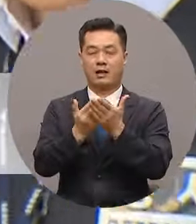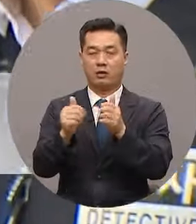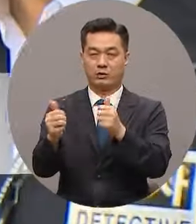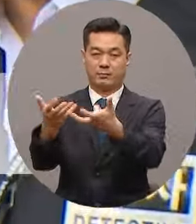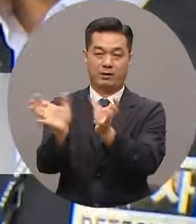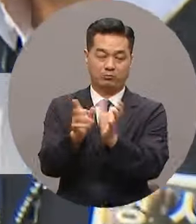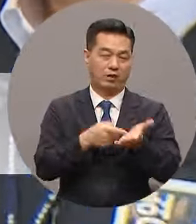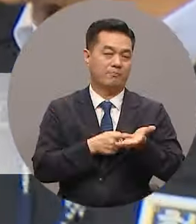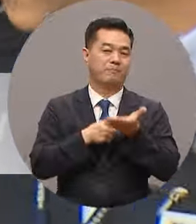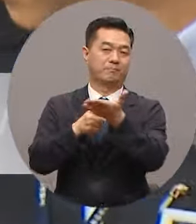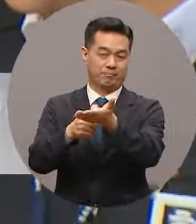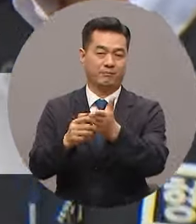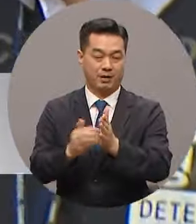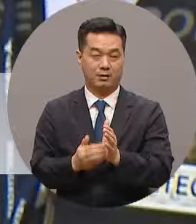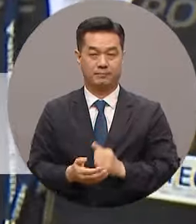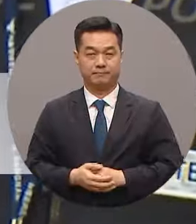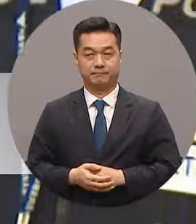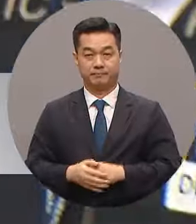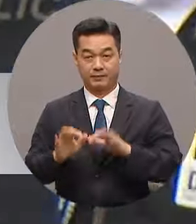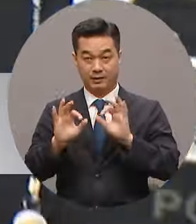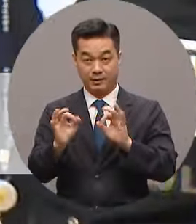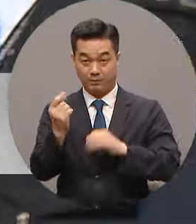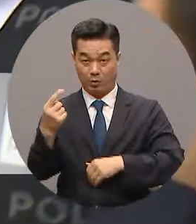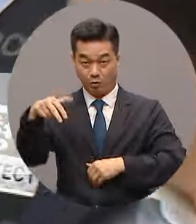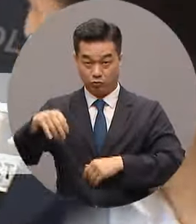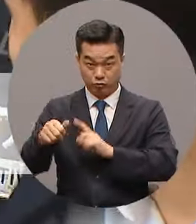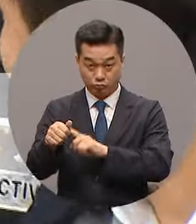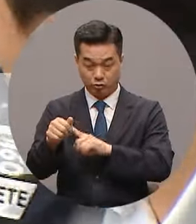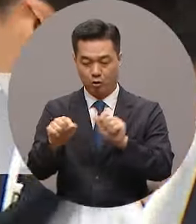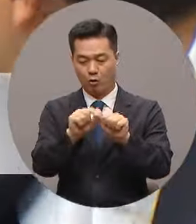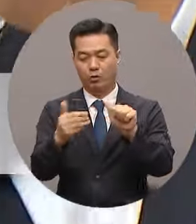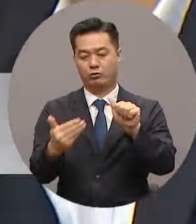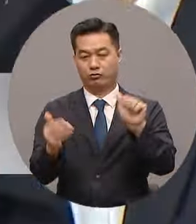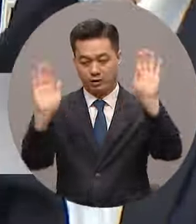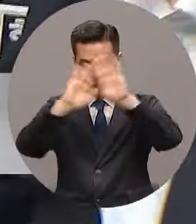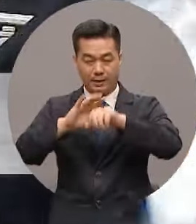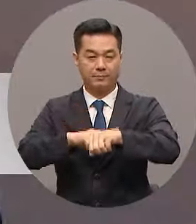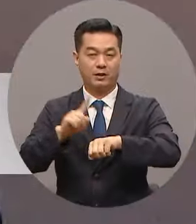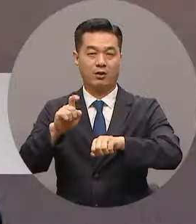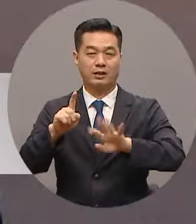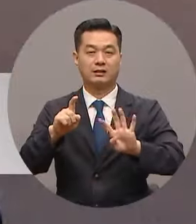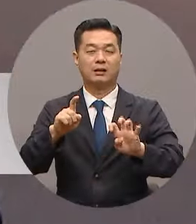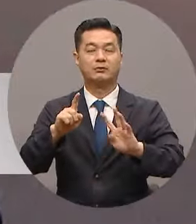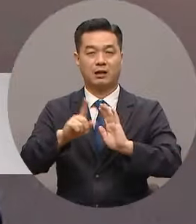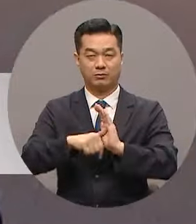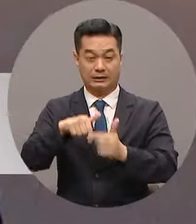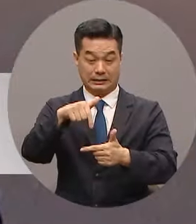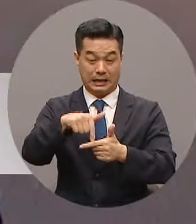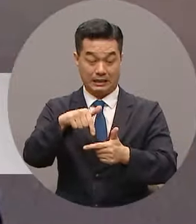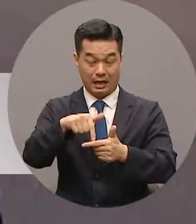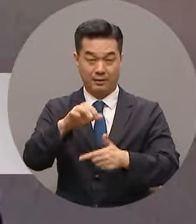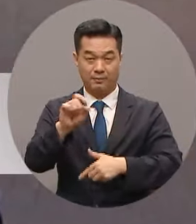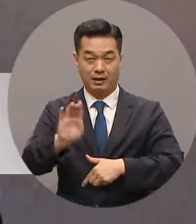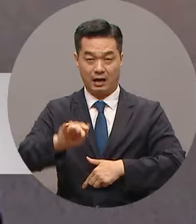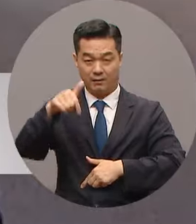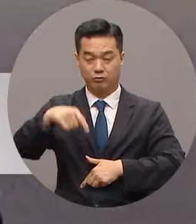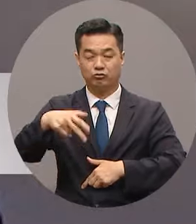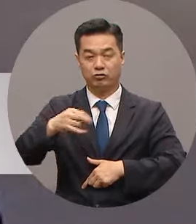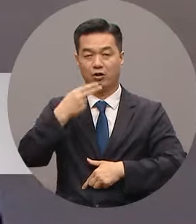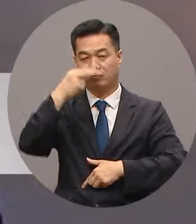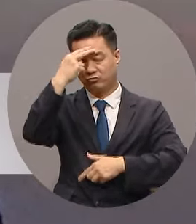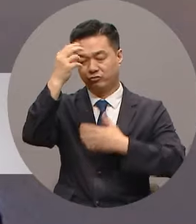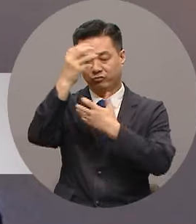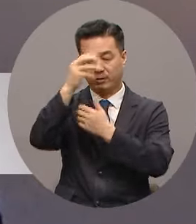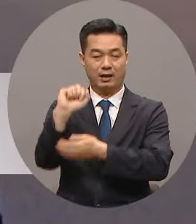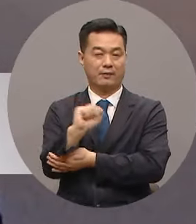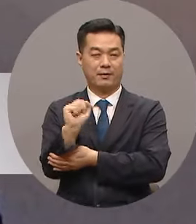재판부에 요청했습니다. 김 씨는 지난 5월 9일 밤 11시 44분쯤 서울 강남구 압구정로에서 술을 마신 채